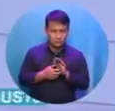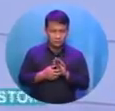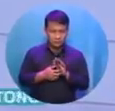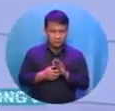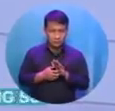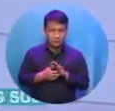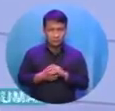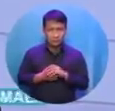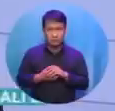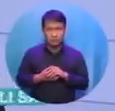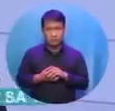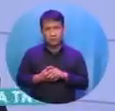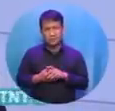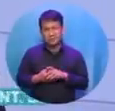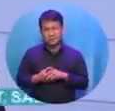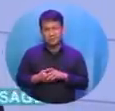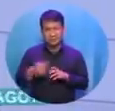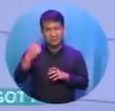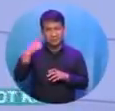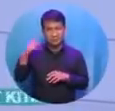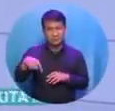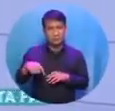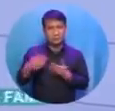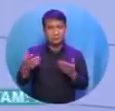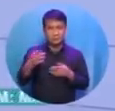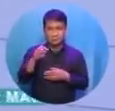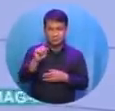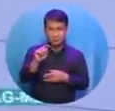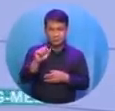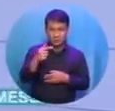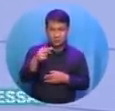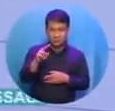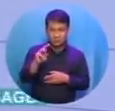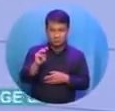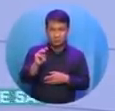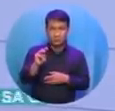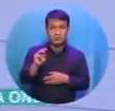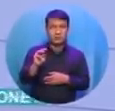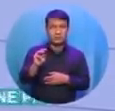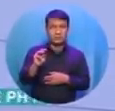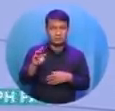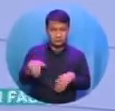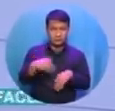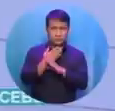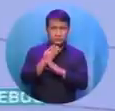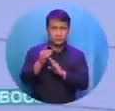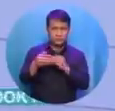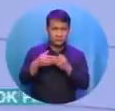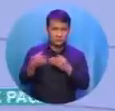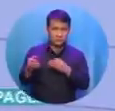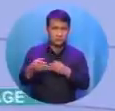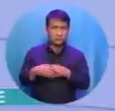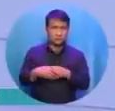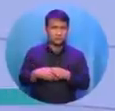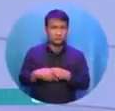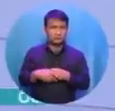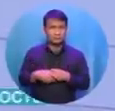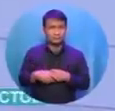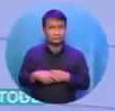nandito po kami ngayon sa Tagum. Ah, alam ko yan. Sa Tagum, Davao City. Opo. Kasi hindi po kami pinamuhi sa